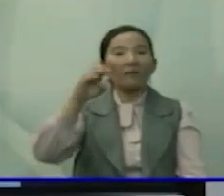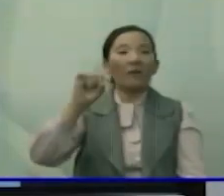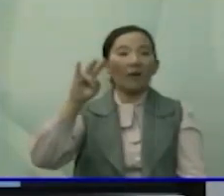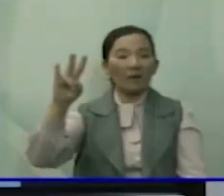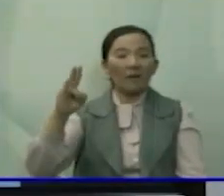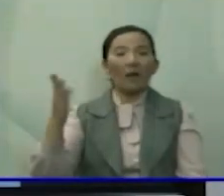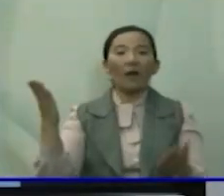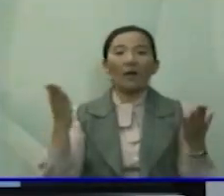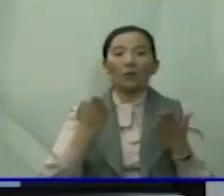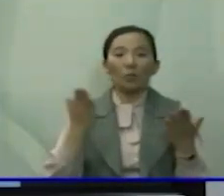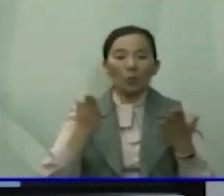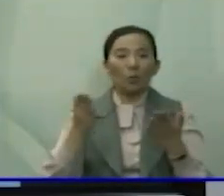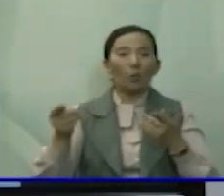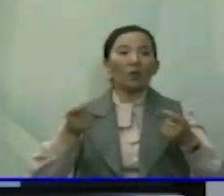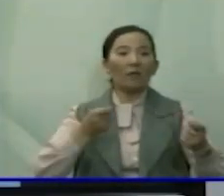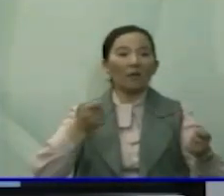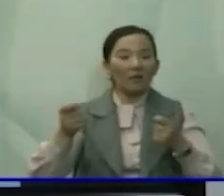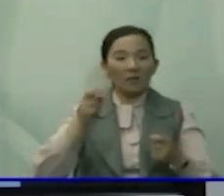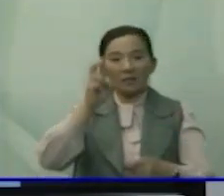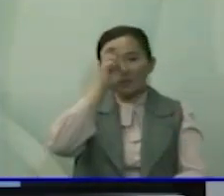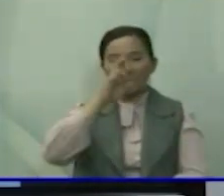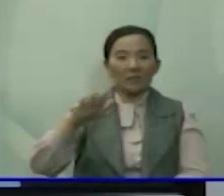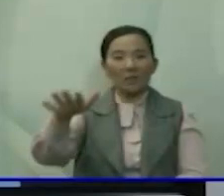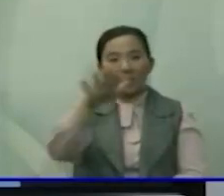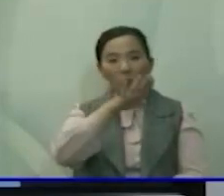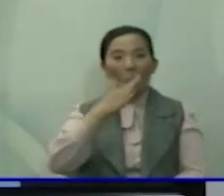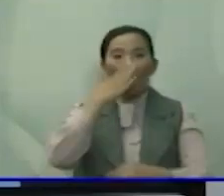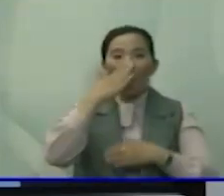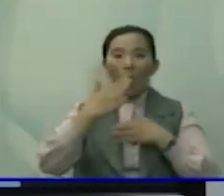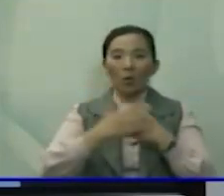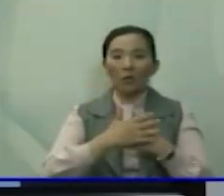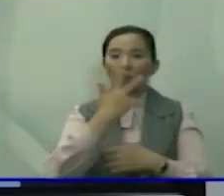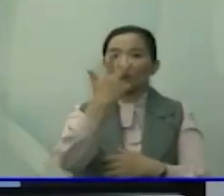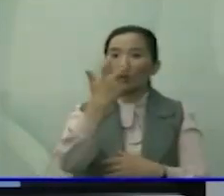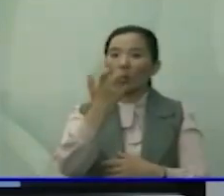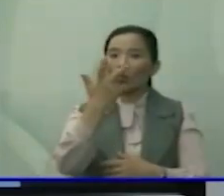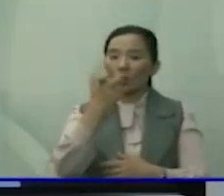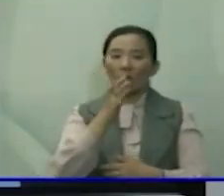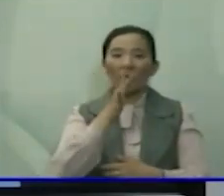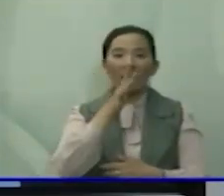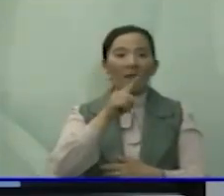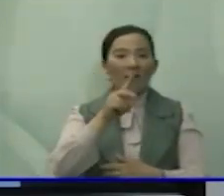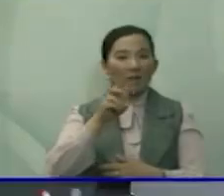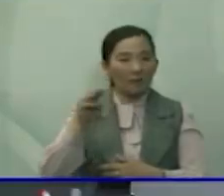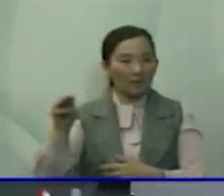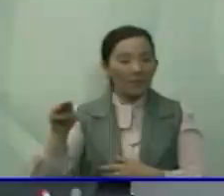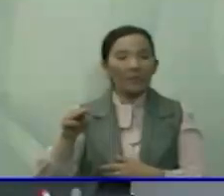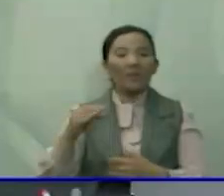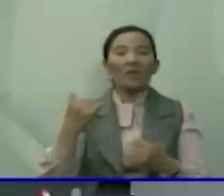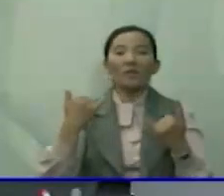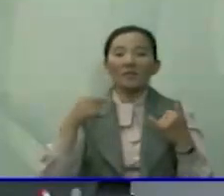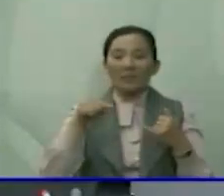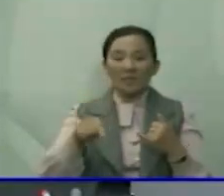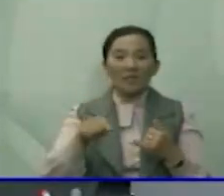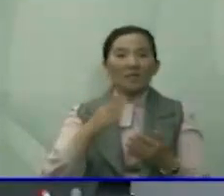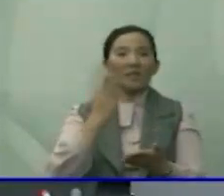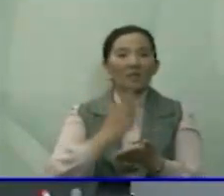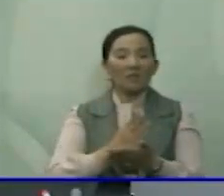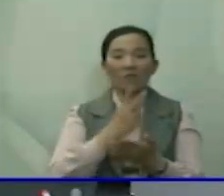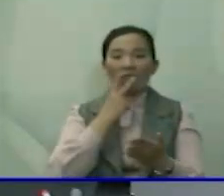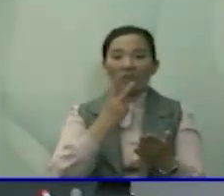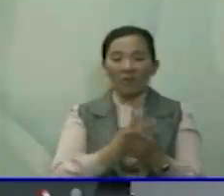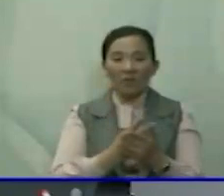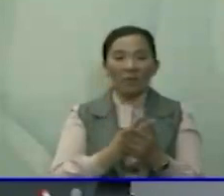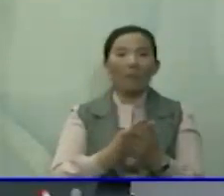которая управляла страной около 300 лет здесь мы с вами видим